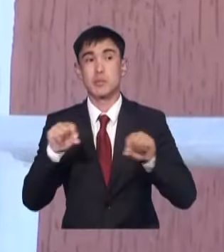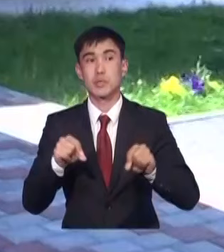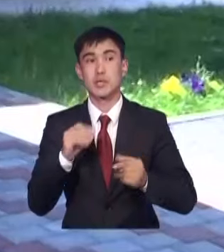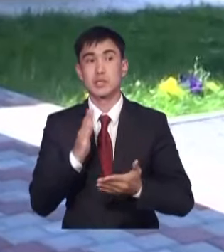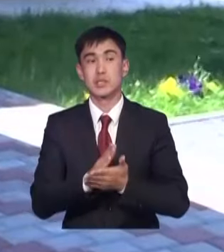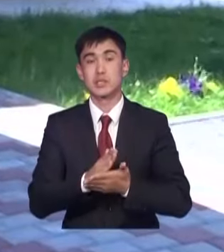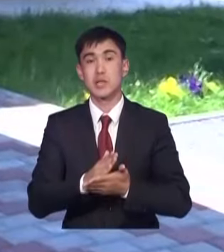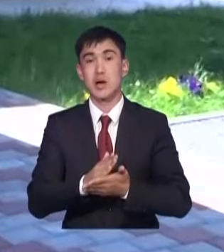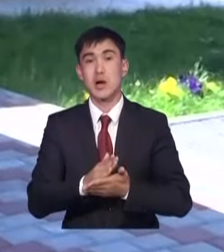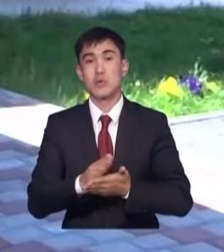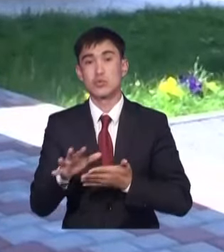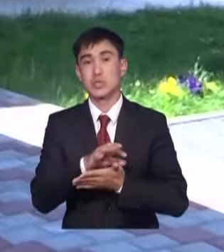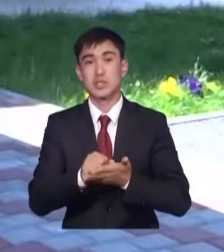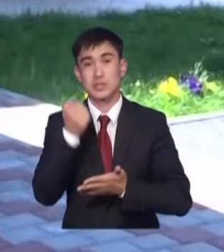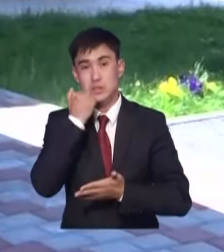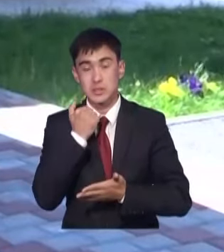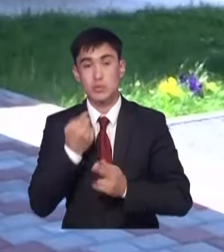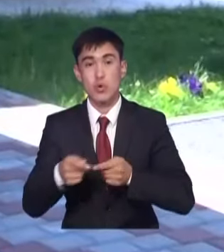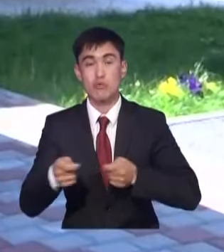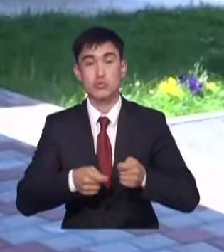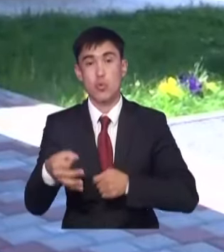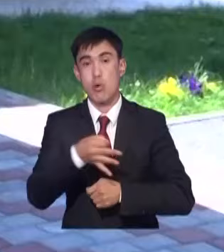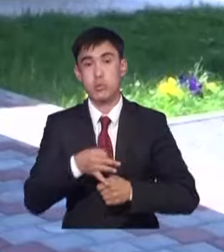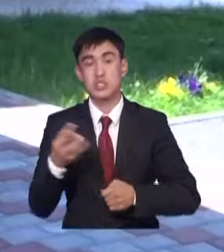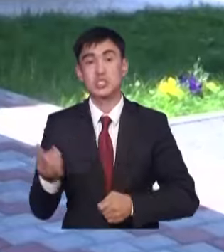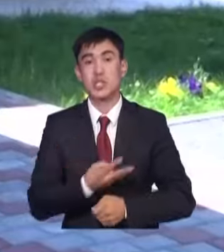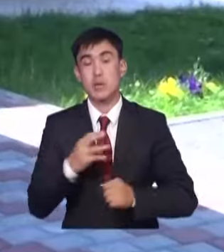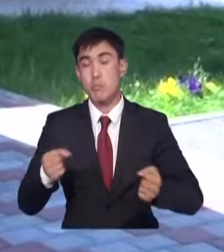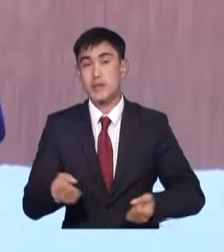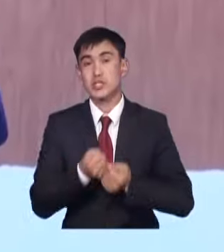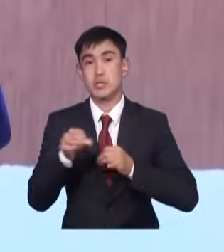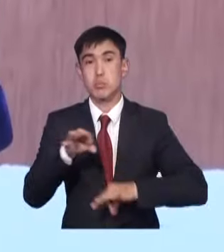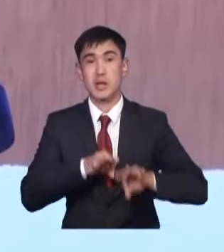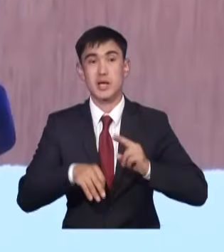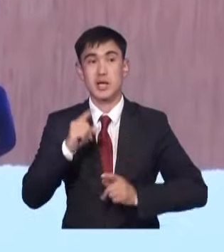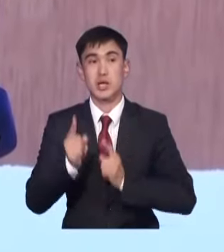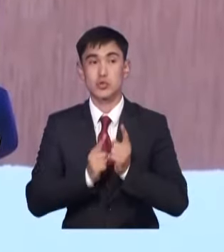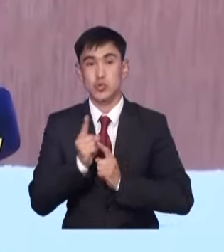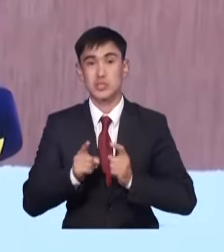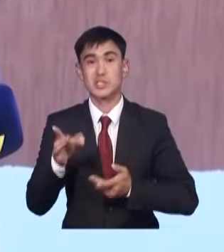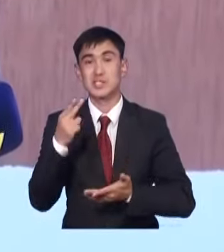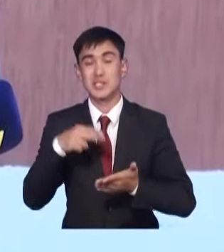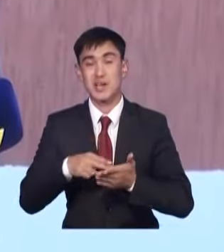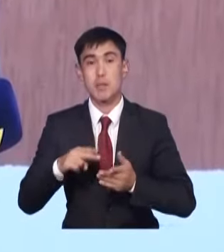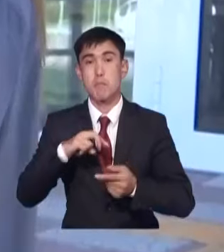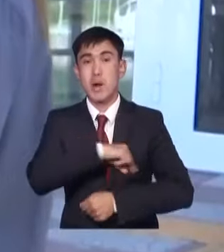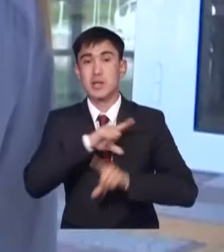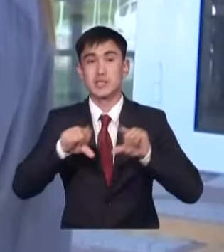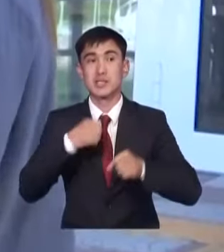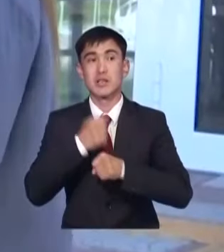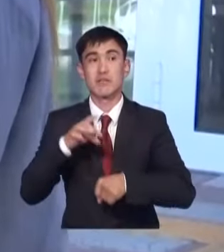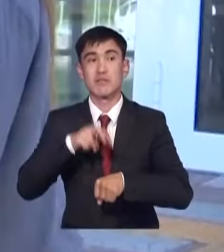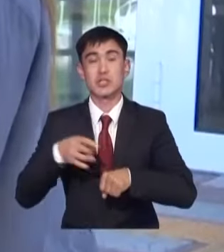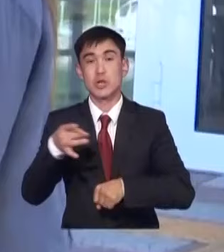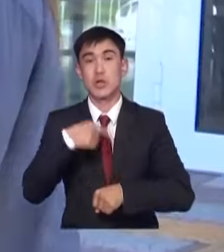находятся на грани обрушения руководство области выразило желание поддержать проект реконструкции центральной больницы главный врач